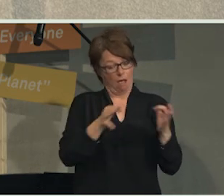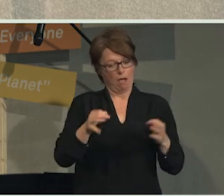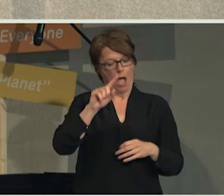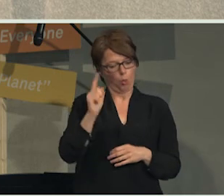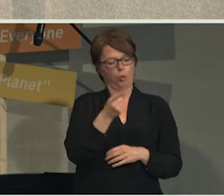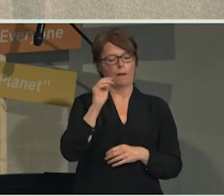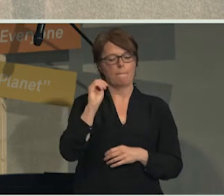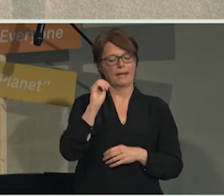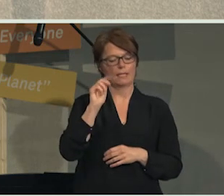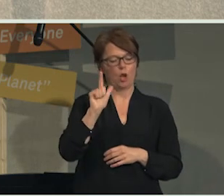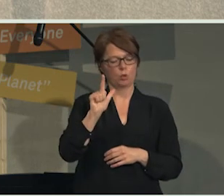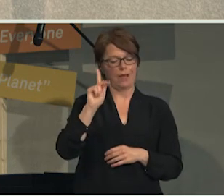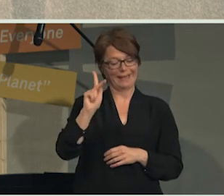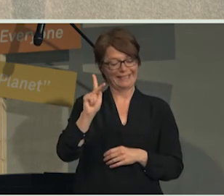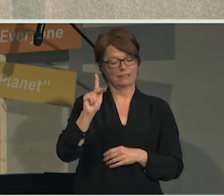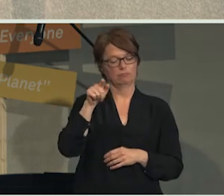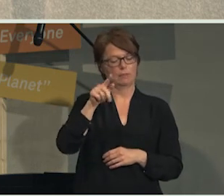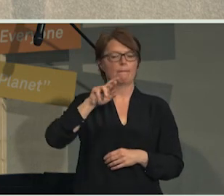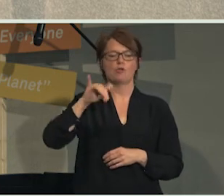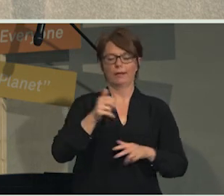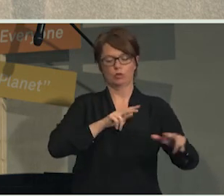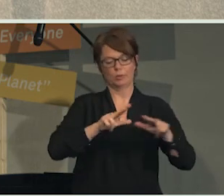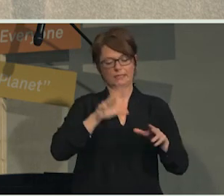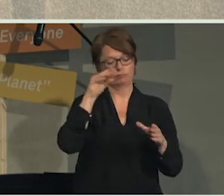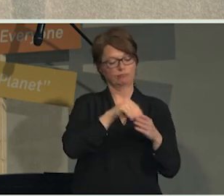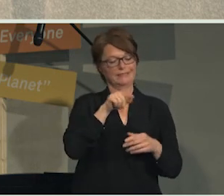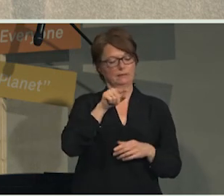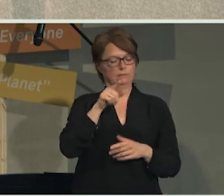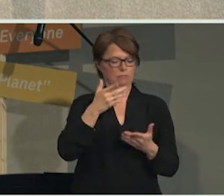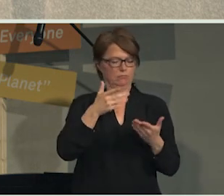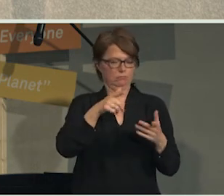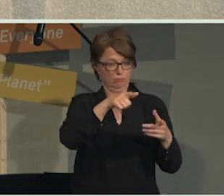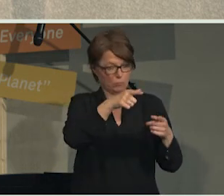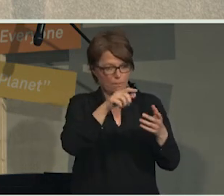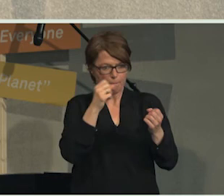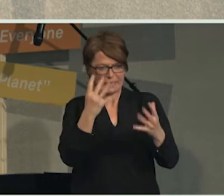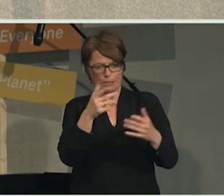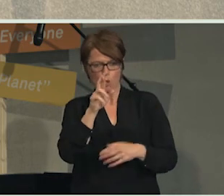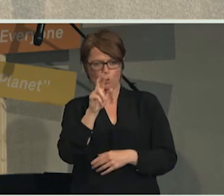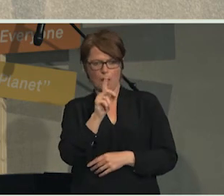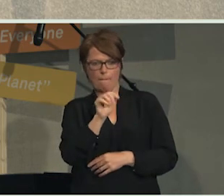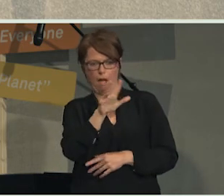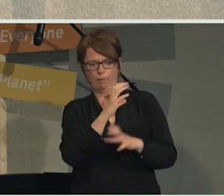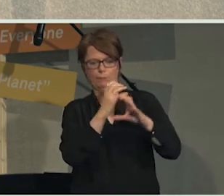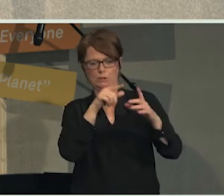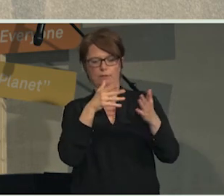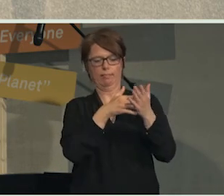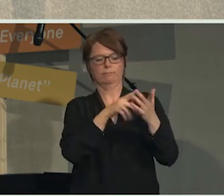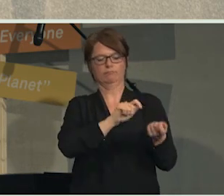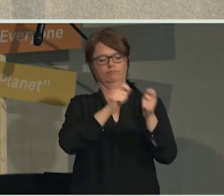Rosas und die Rebeccas heute, zu deren Vorbildern auch Sie gehören,